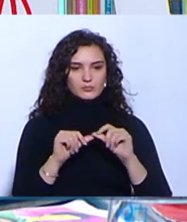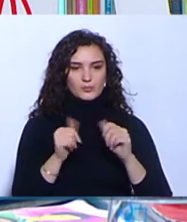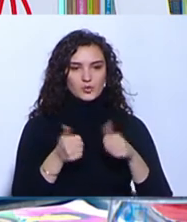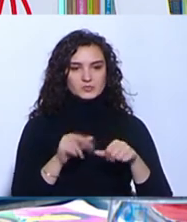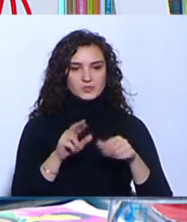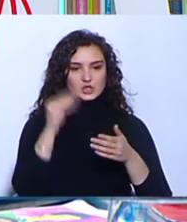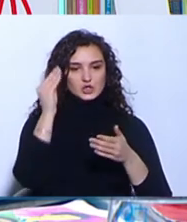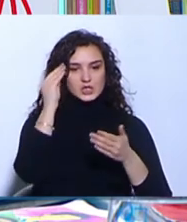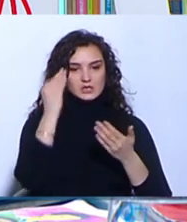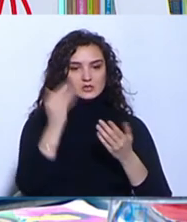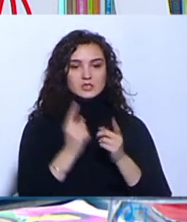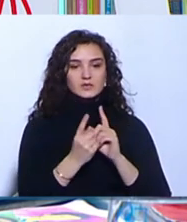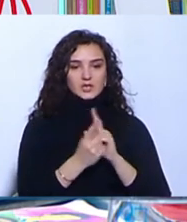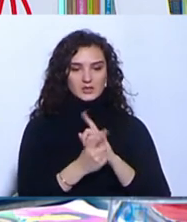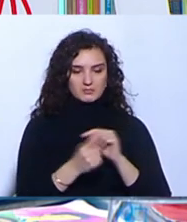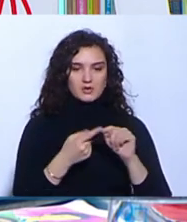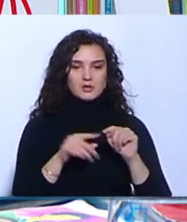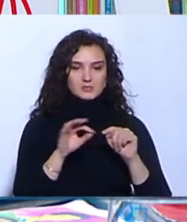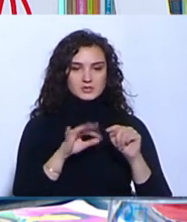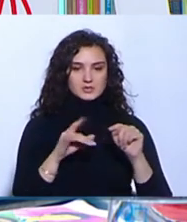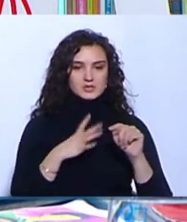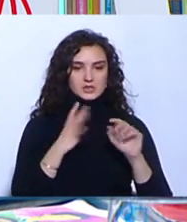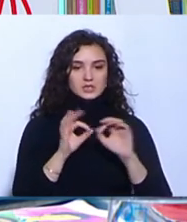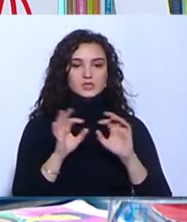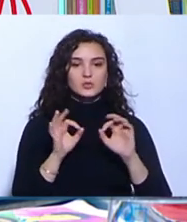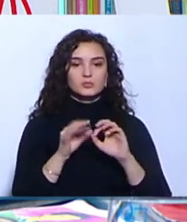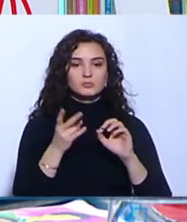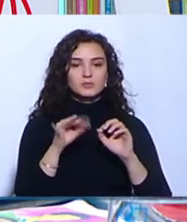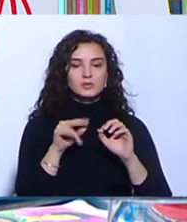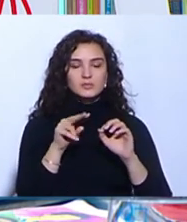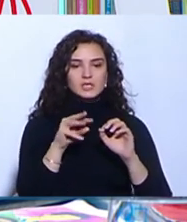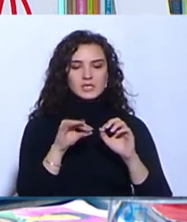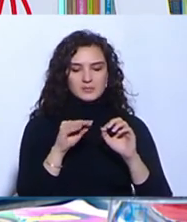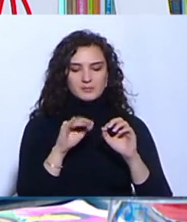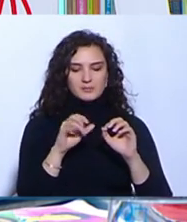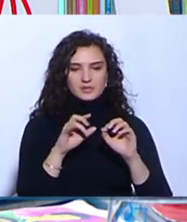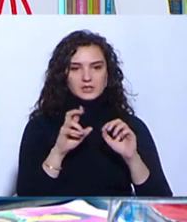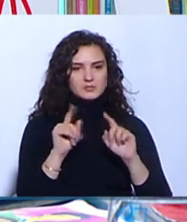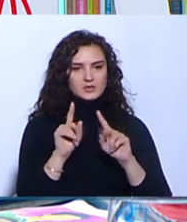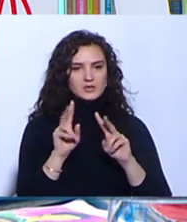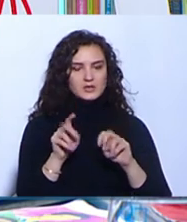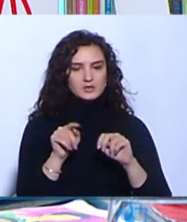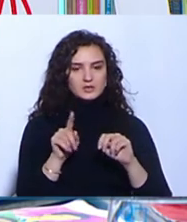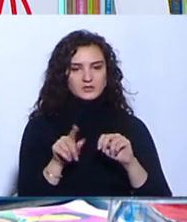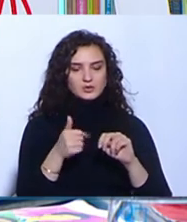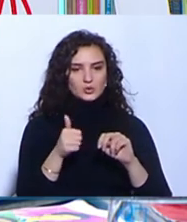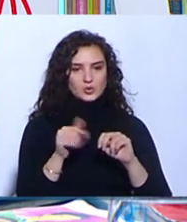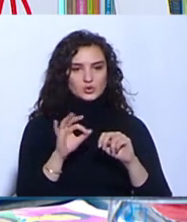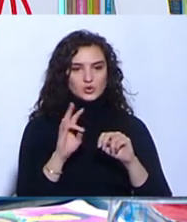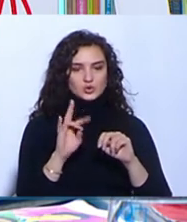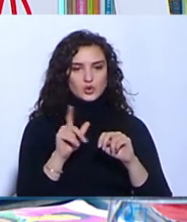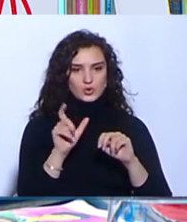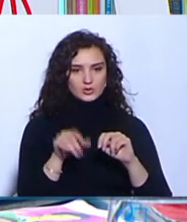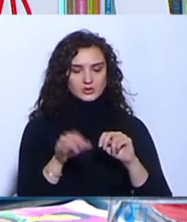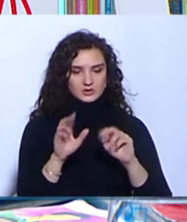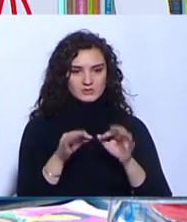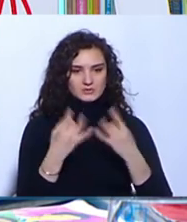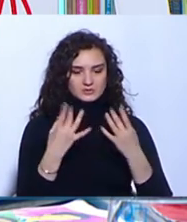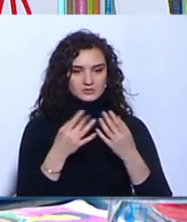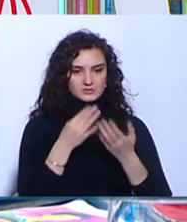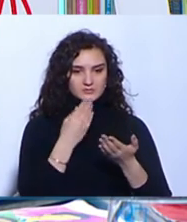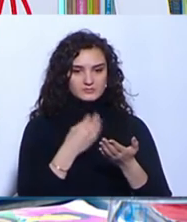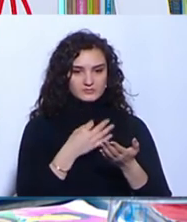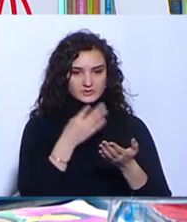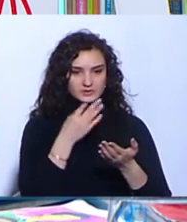და შინაარსის ცვლილება, ამაზეც გისაუბრიათ. მაგრამ ლიმფედემა რა არის? თქვენ როგორც ონკოლოგმა იქნებ